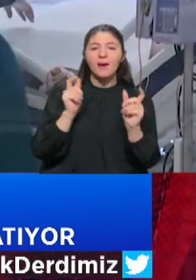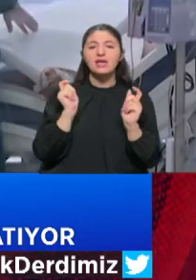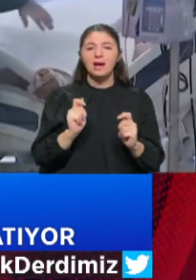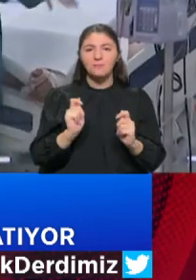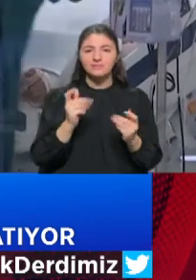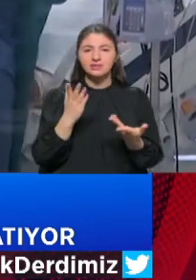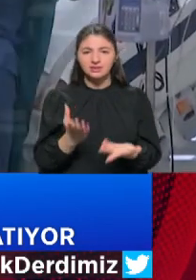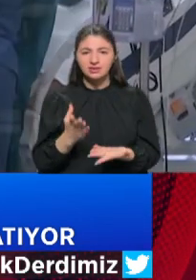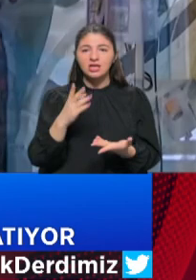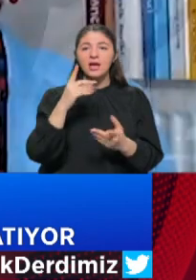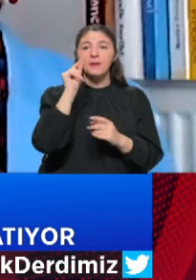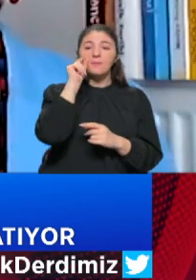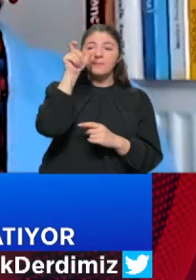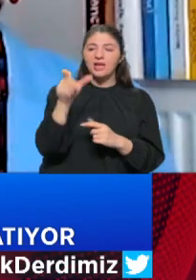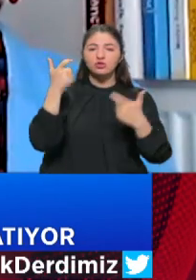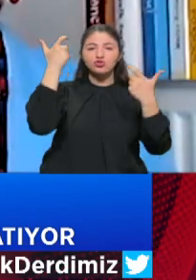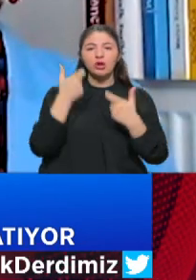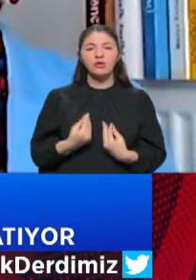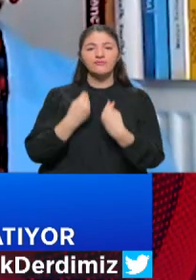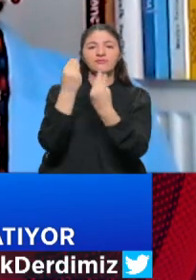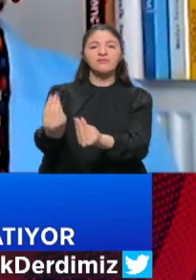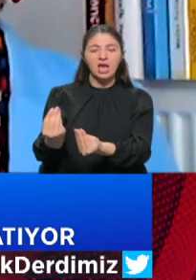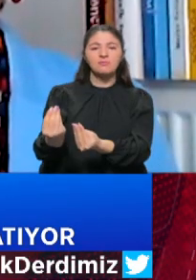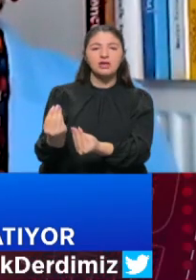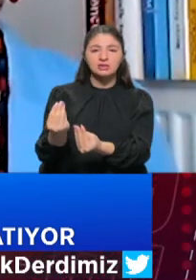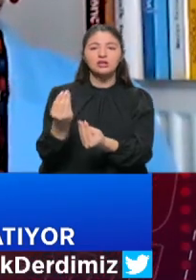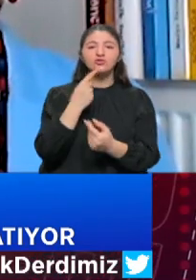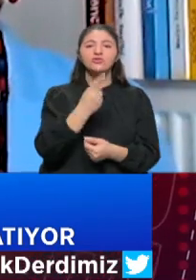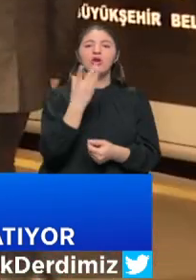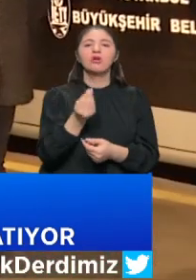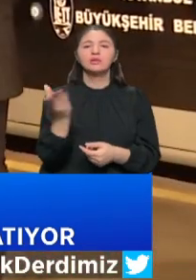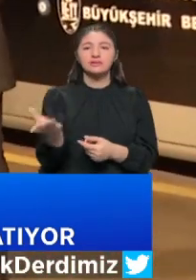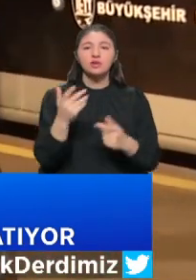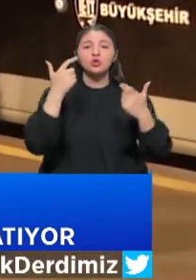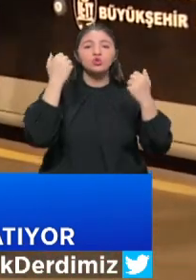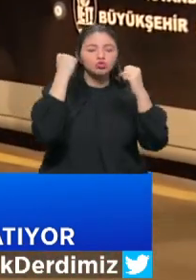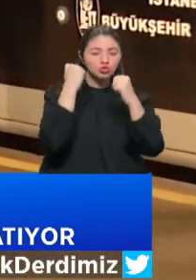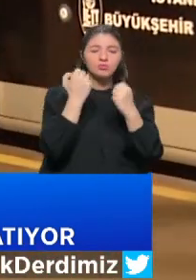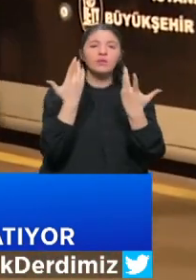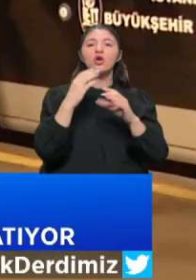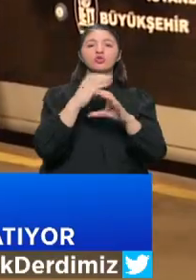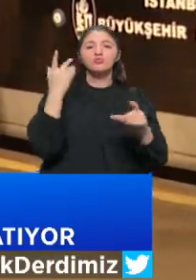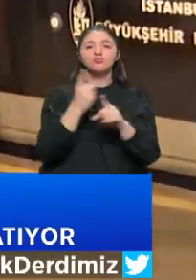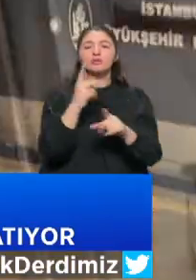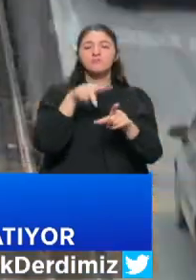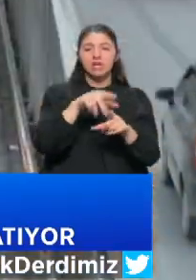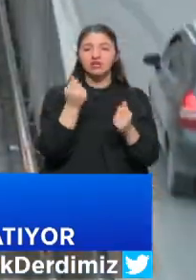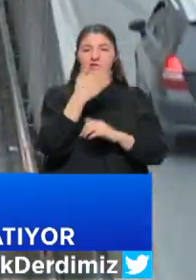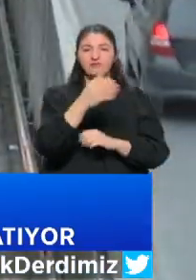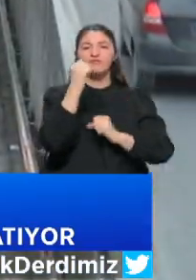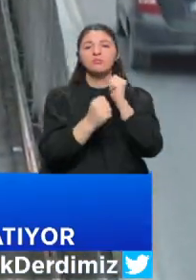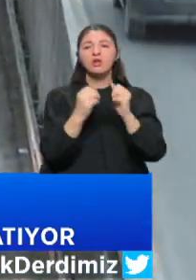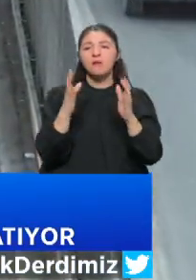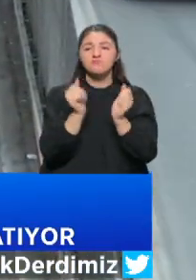alınmasına bireye sorumluluk yükleyerek söylüyor olması yük yine toplu taşıma kullanarak işe giden